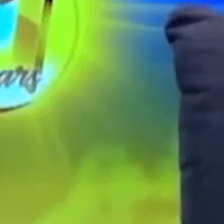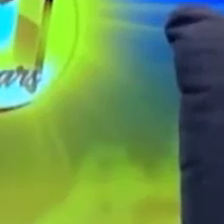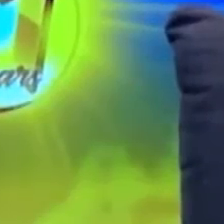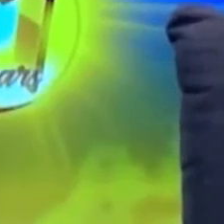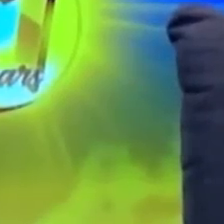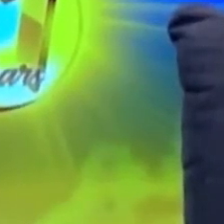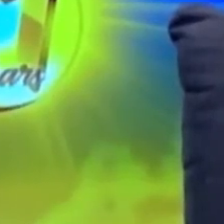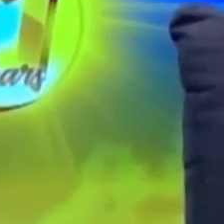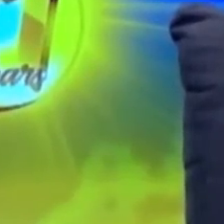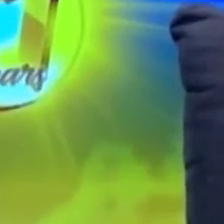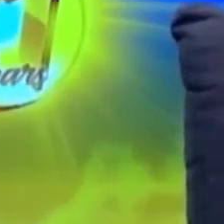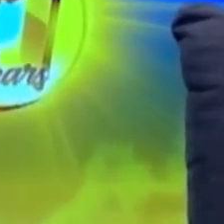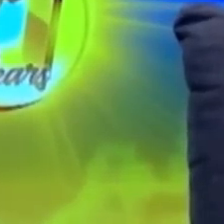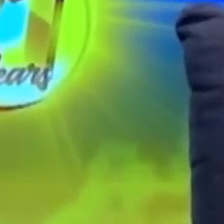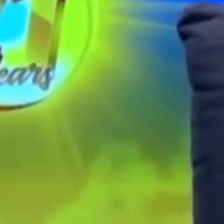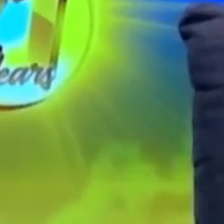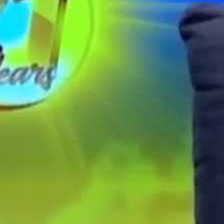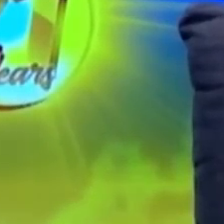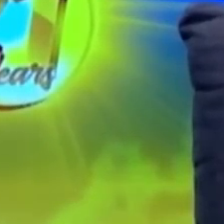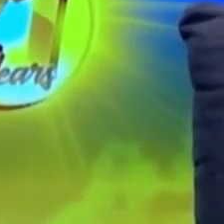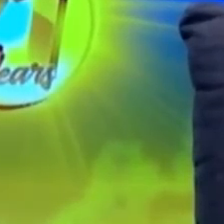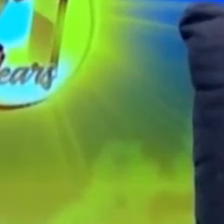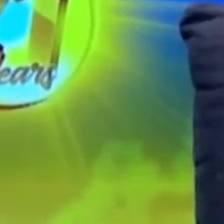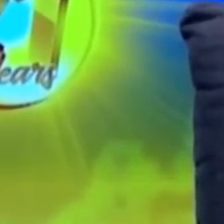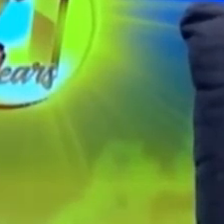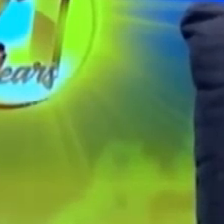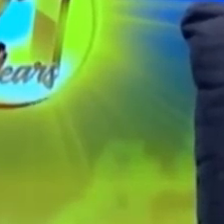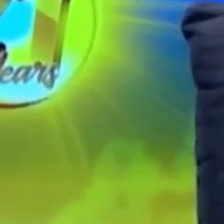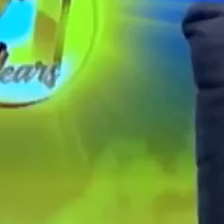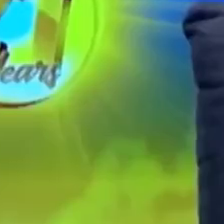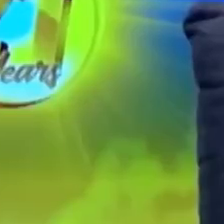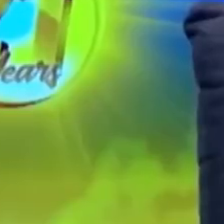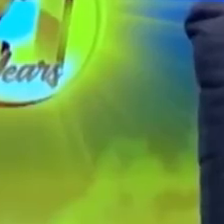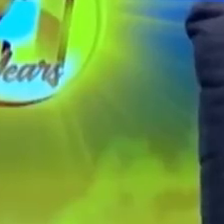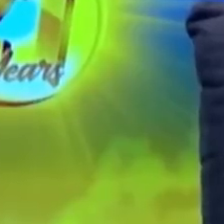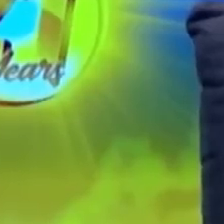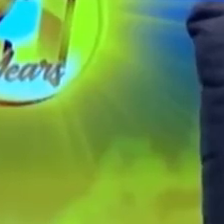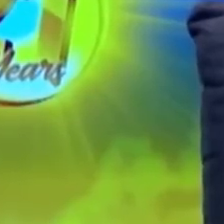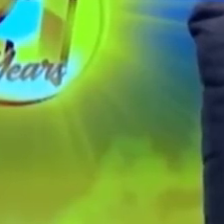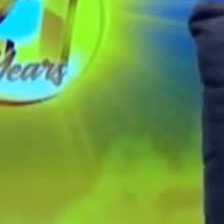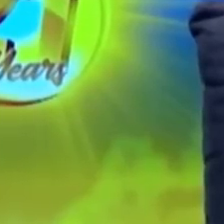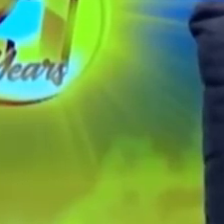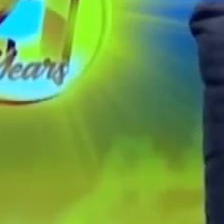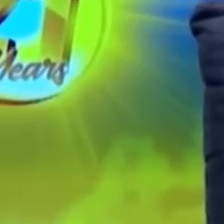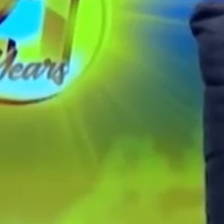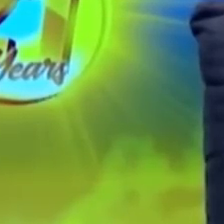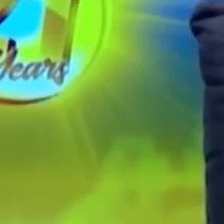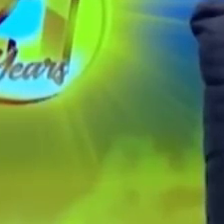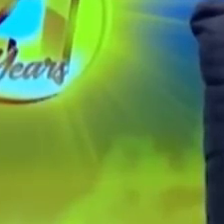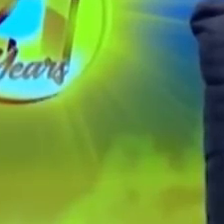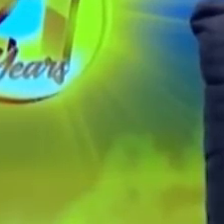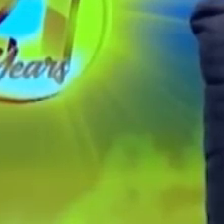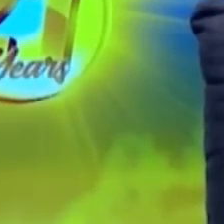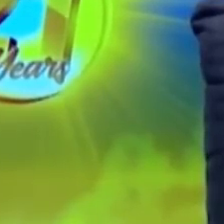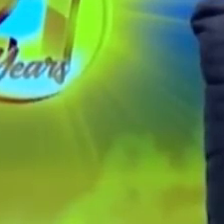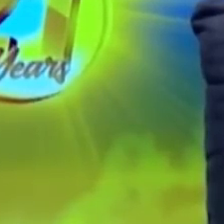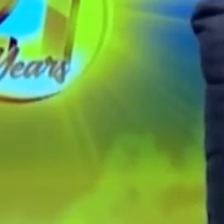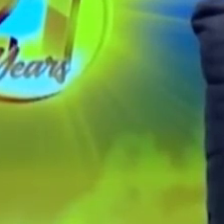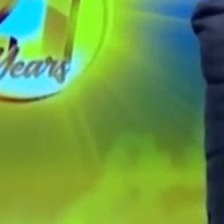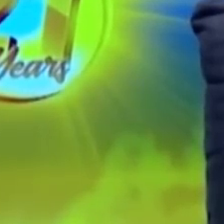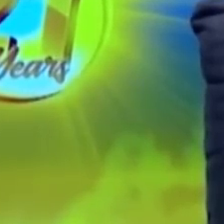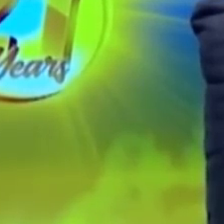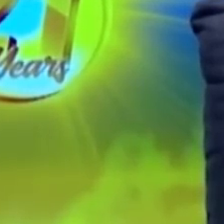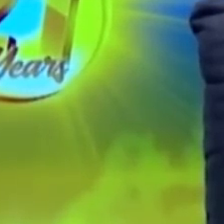Kapuso, mauuna ka sa mga balita. Panoorin lamang ang unang balita sa Unang Hirit at iba pang award-winning newscast sa